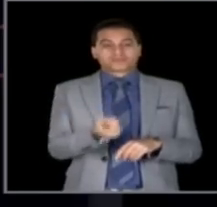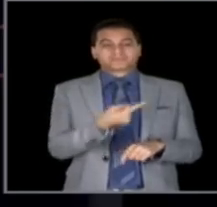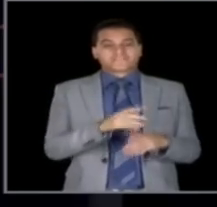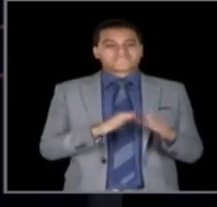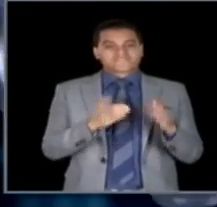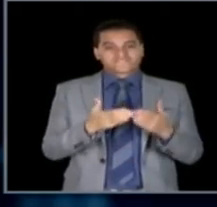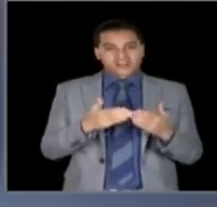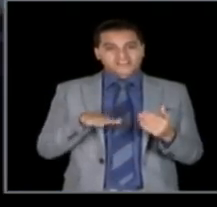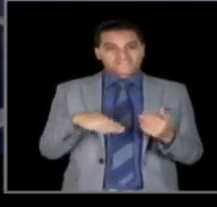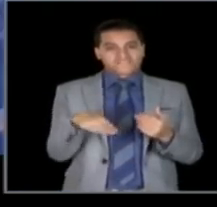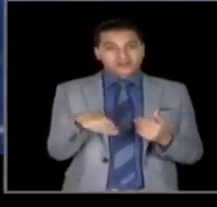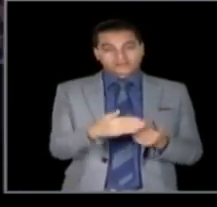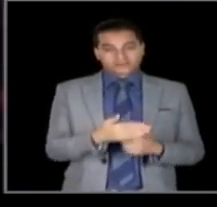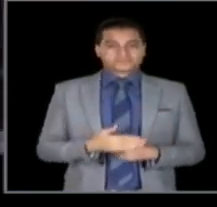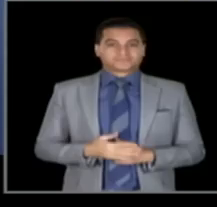55 فايترز.